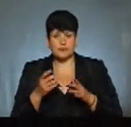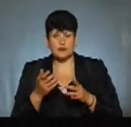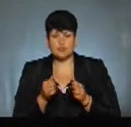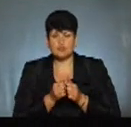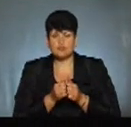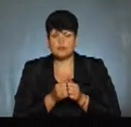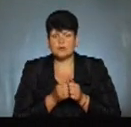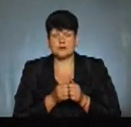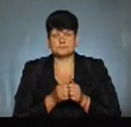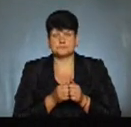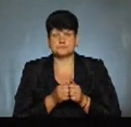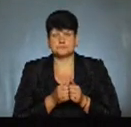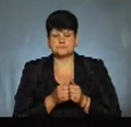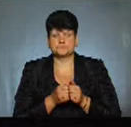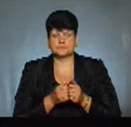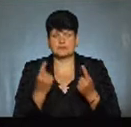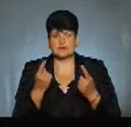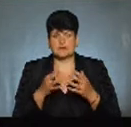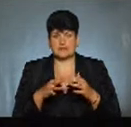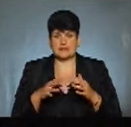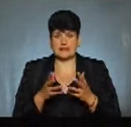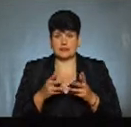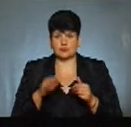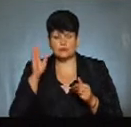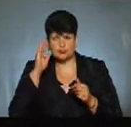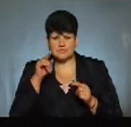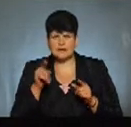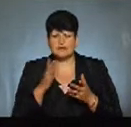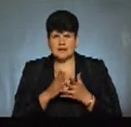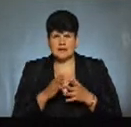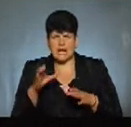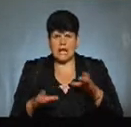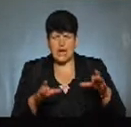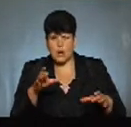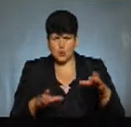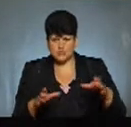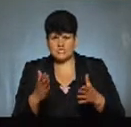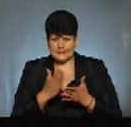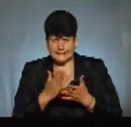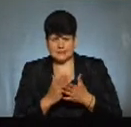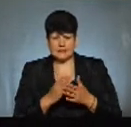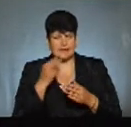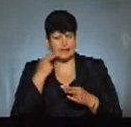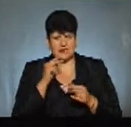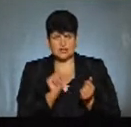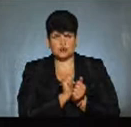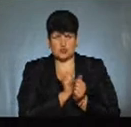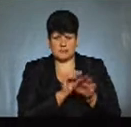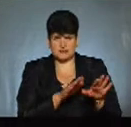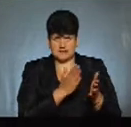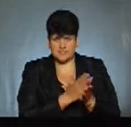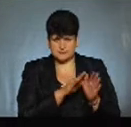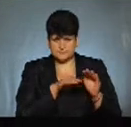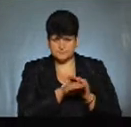з великою кількістю води. Навіть якщо десь є якісь калюжі, то краще укритися в сухому місці. Якщо